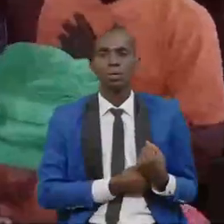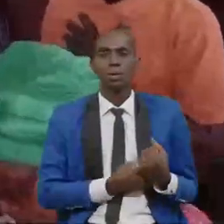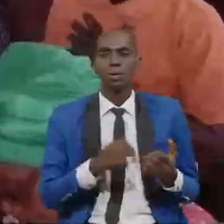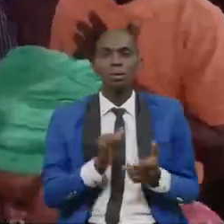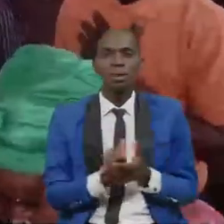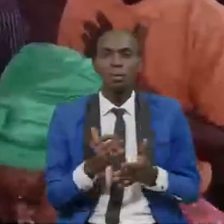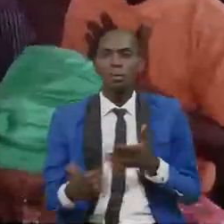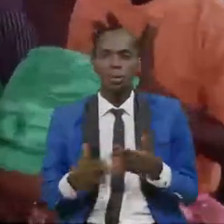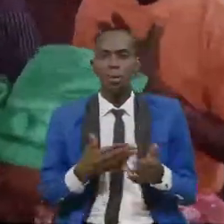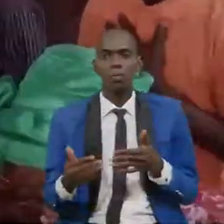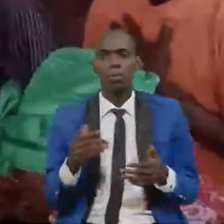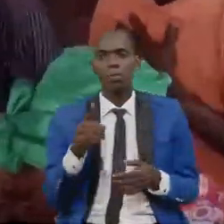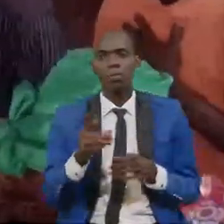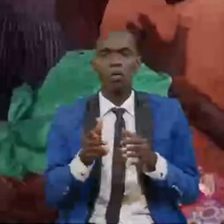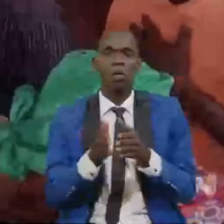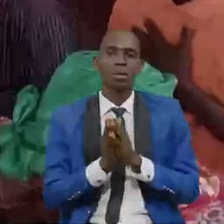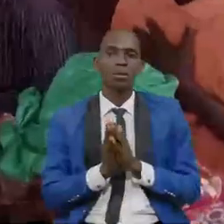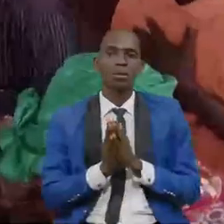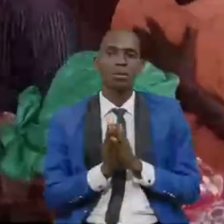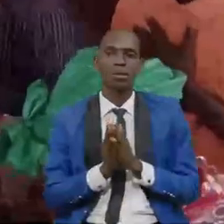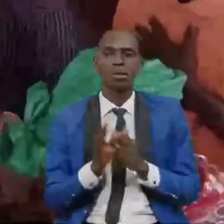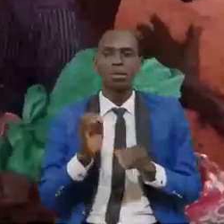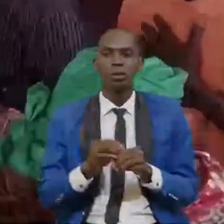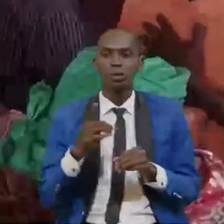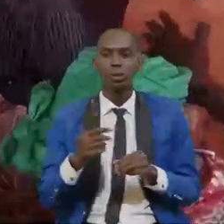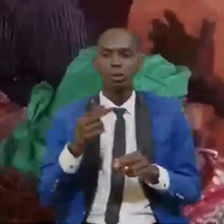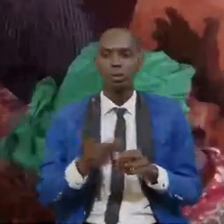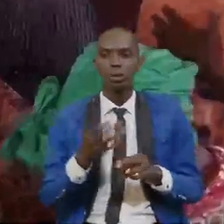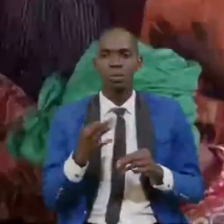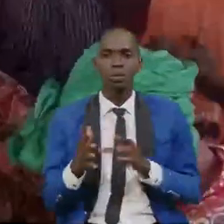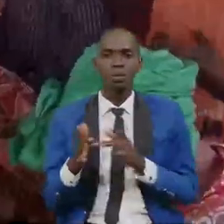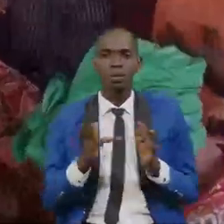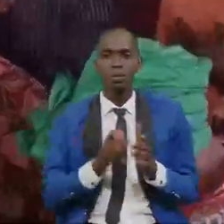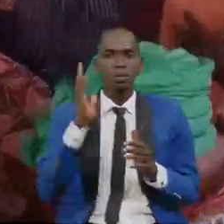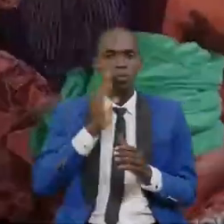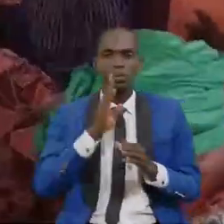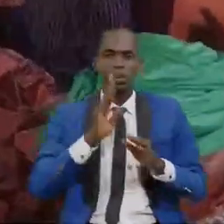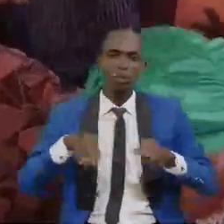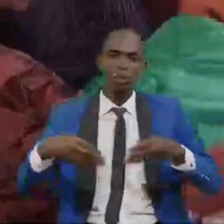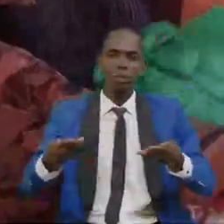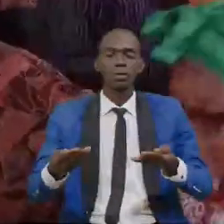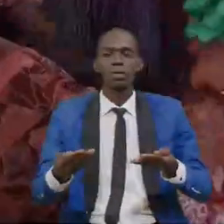que tout ce que tu demanderas au nom de Jésus te sera accordé.